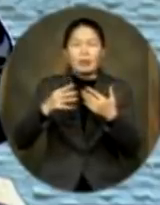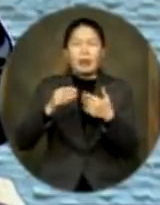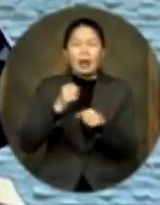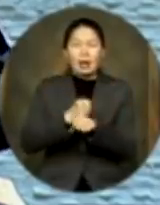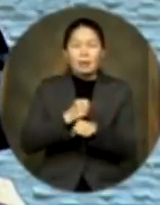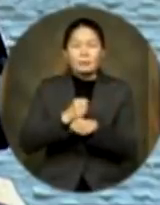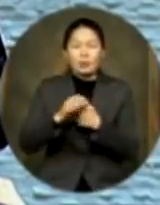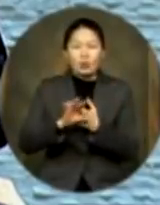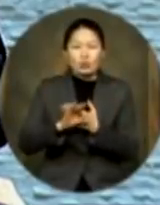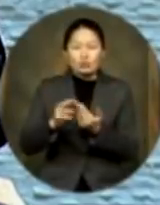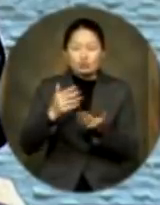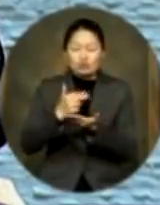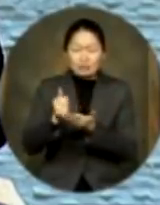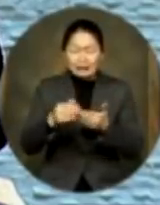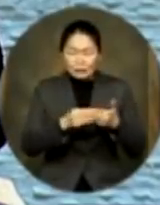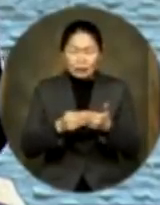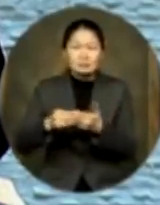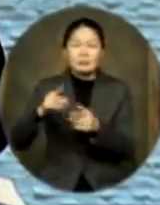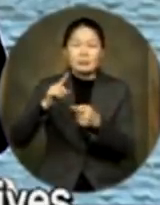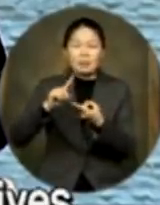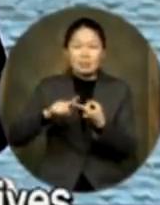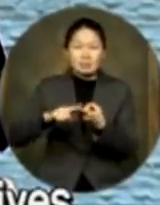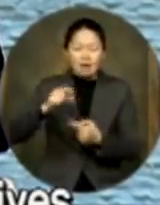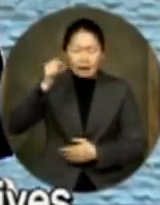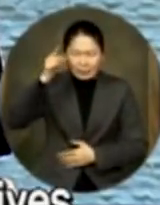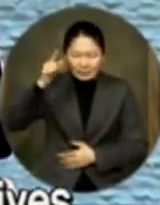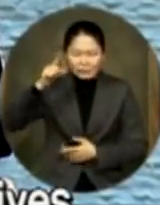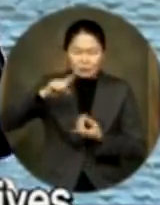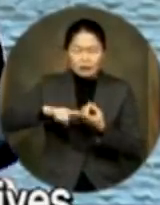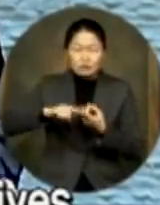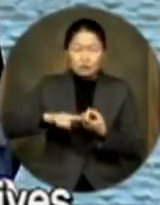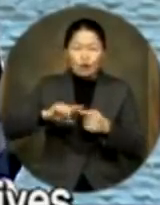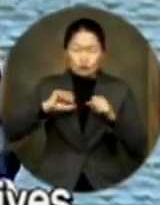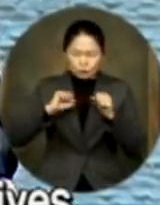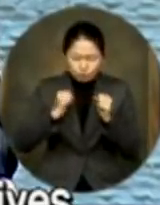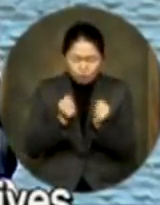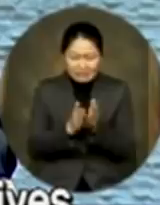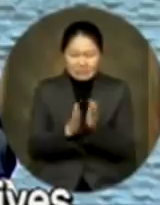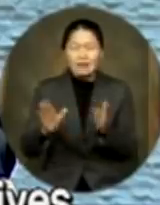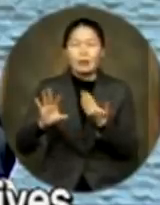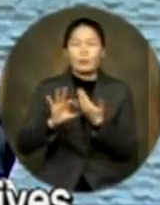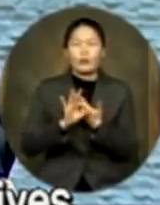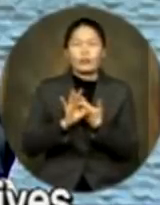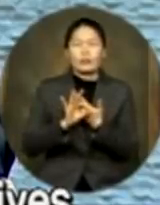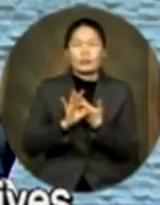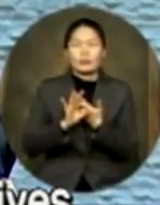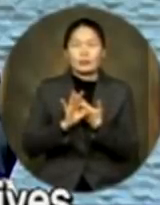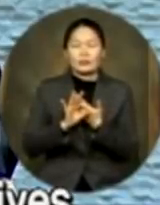주님의 인도하심에 대해서 깨달아 지는 것 만이라도 순종하기 시작하면